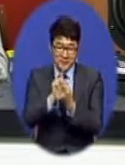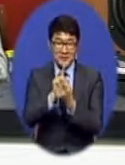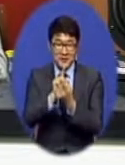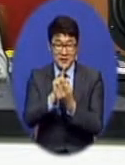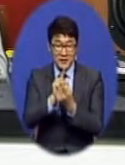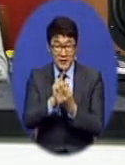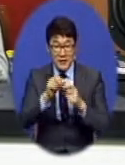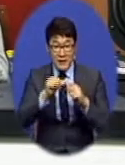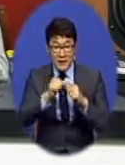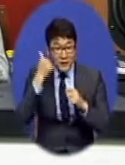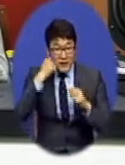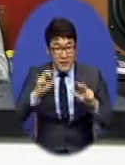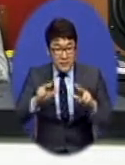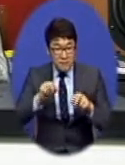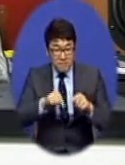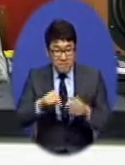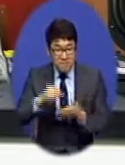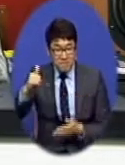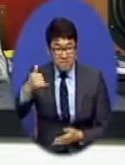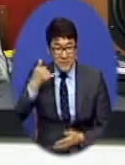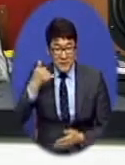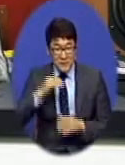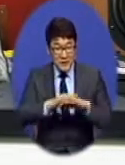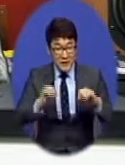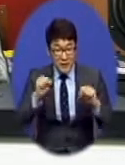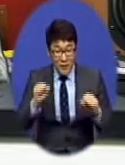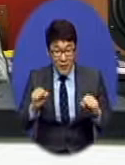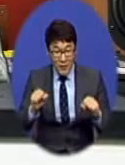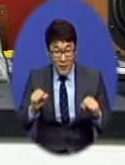자, 5번째 즉석 참가자입니다. 네? 안녕하세요.